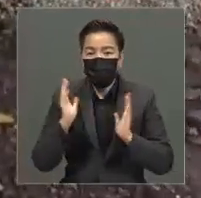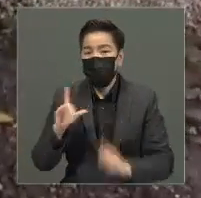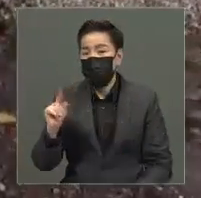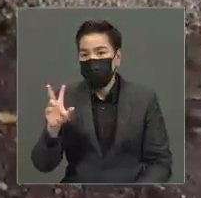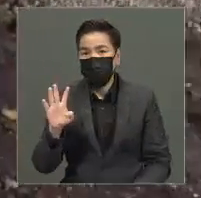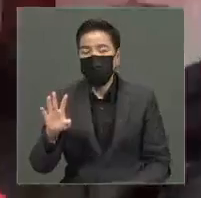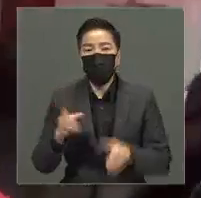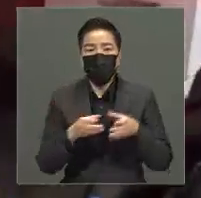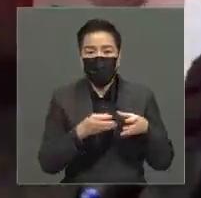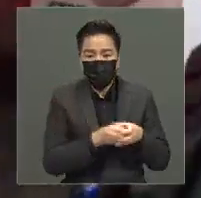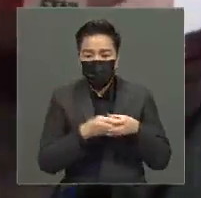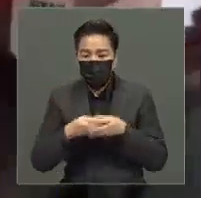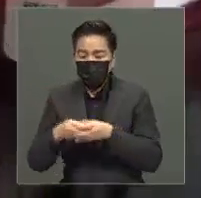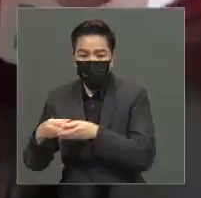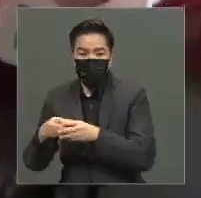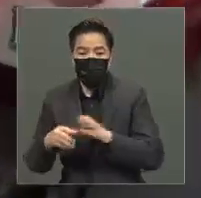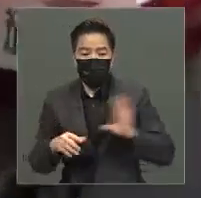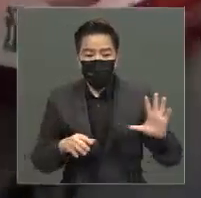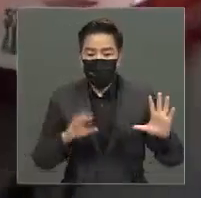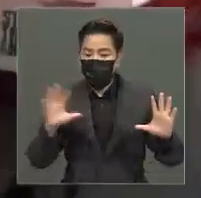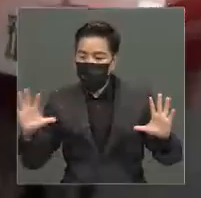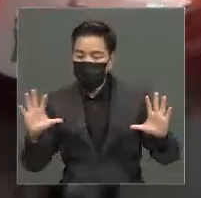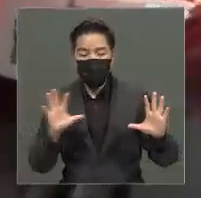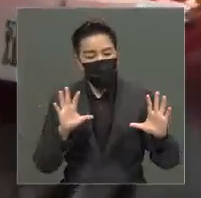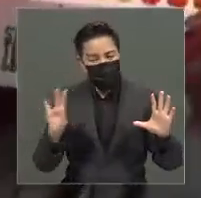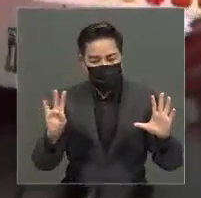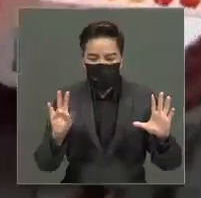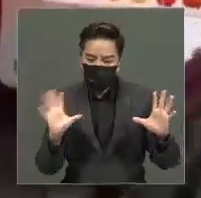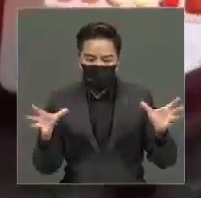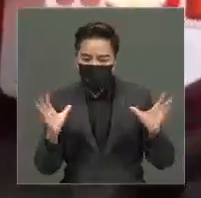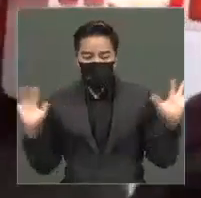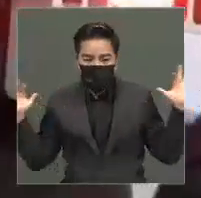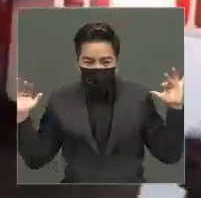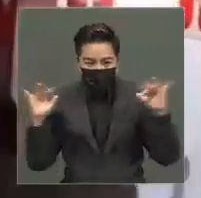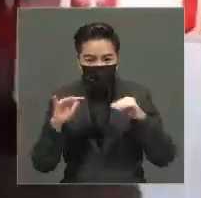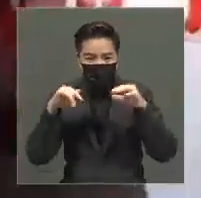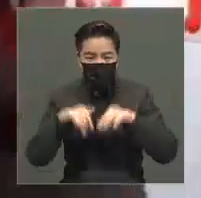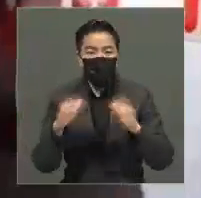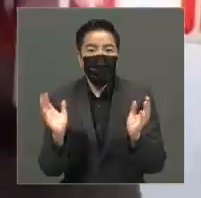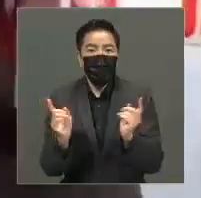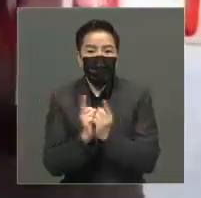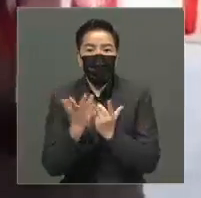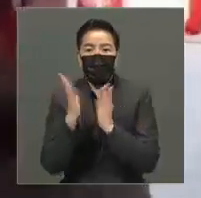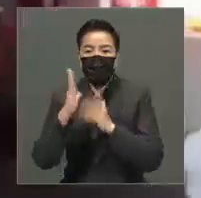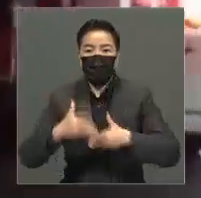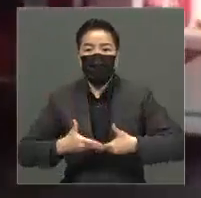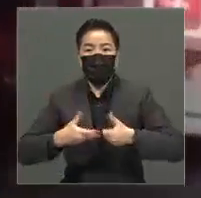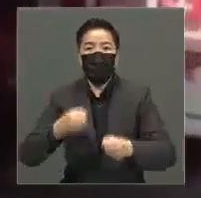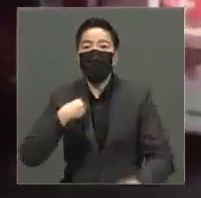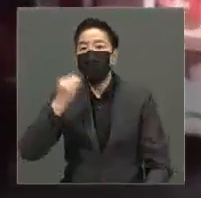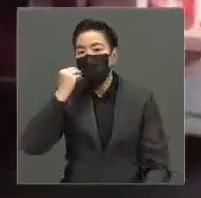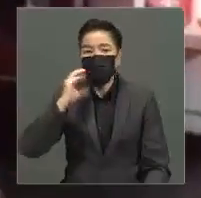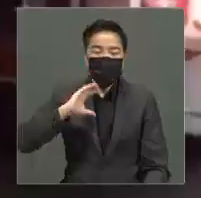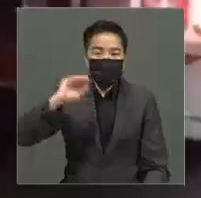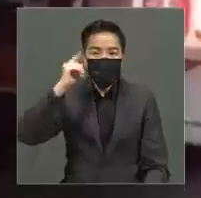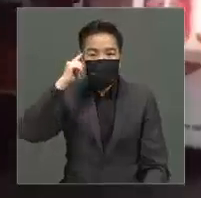คนเนี่ยเขาแยกเป็นกลุ่มโดยเป็นกลุ่มละ5คนบ้าง7คนบ้างแล้วมารวมตัวกันเพื่อที่จะรอคนมารับกลับบ้านต่อ